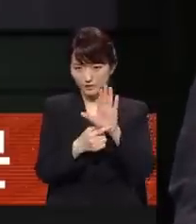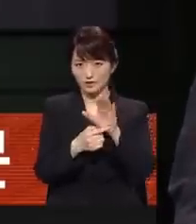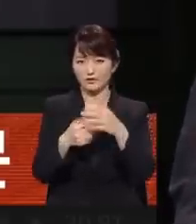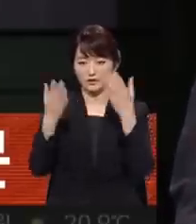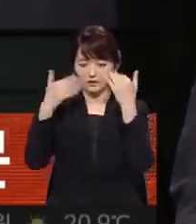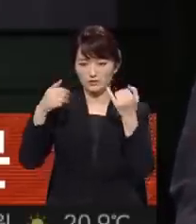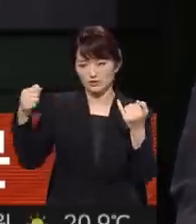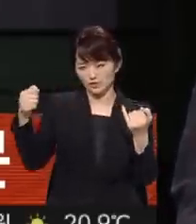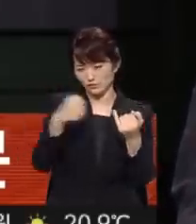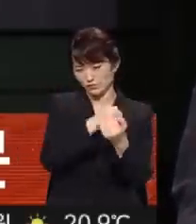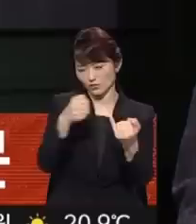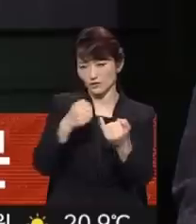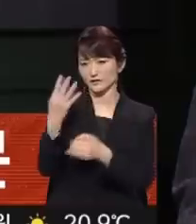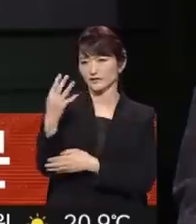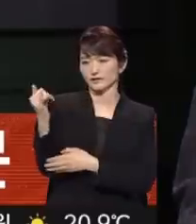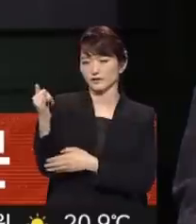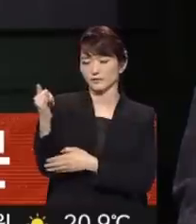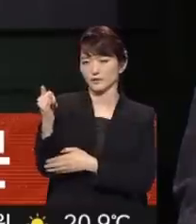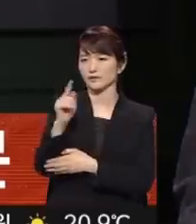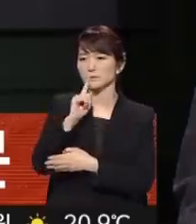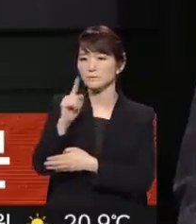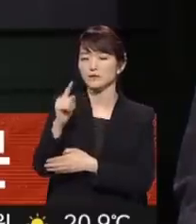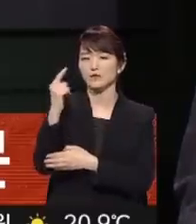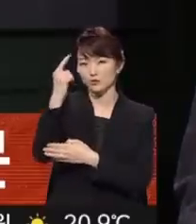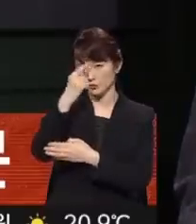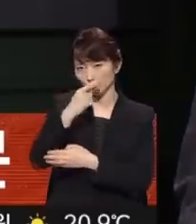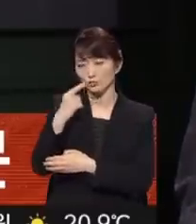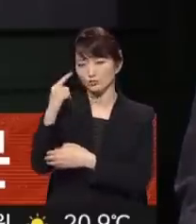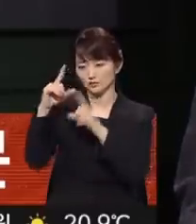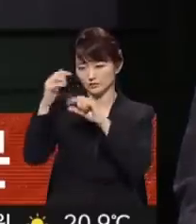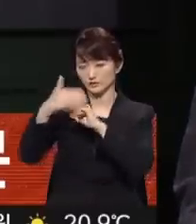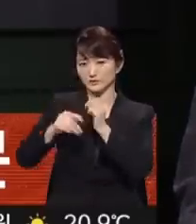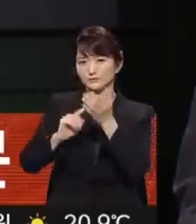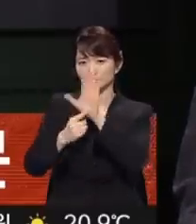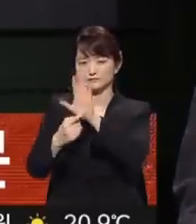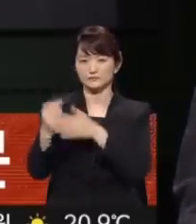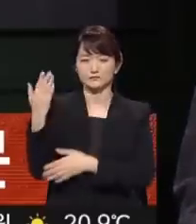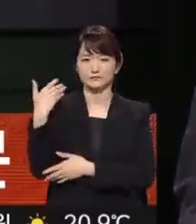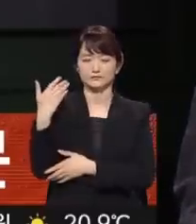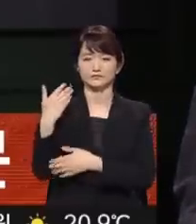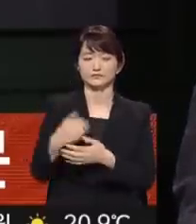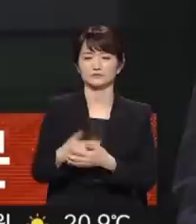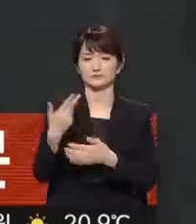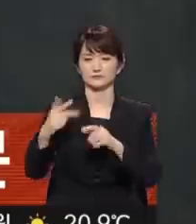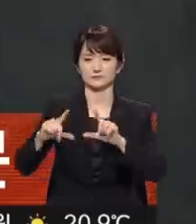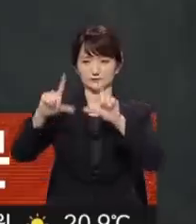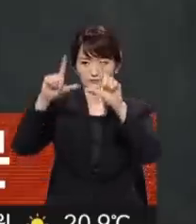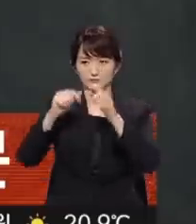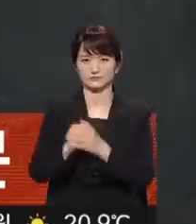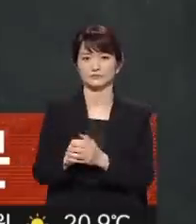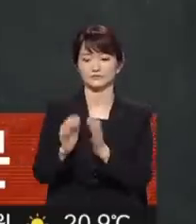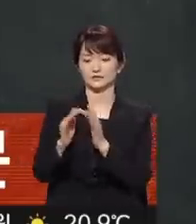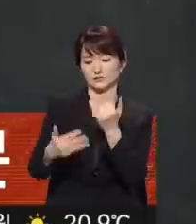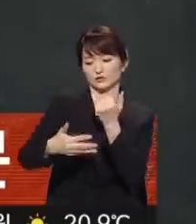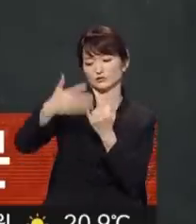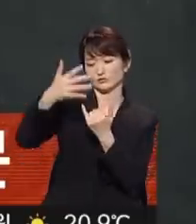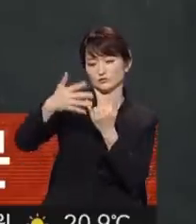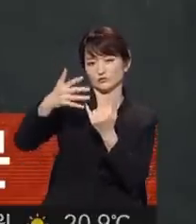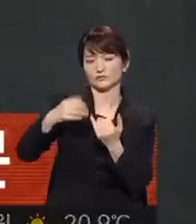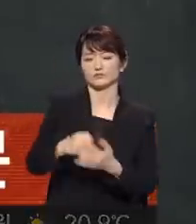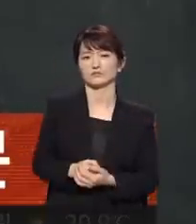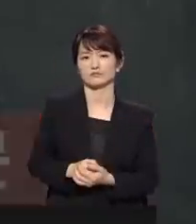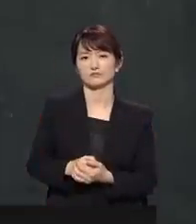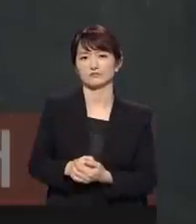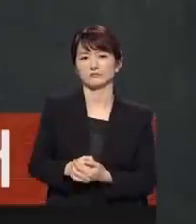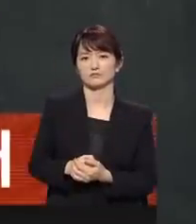했고요. 이 신상 정보를 모두 공개를 했습니다. 지난 10일에 유튜브 채널이 개설돼서 올라온 영상이 이거 하나인데 올린 지 5일 정도